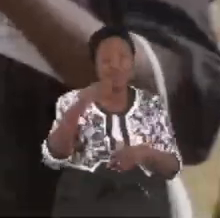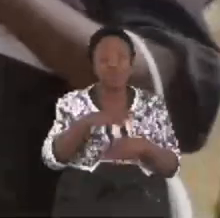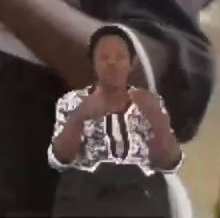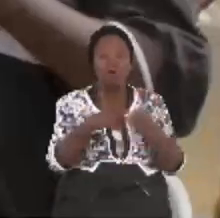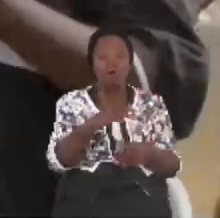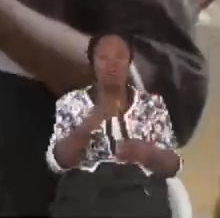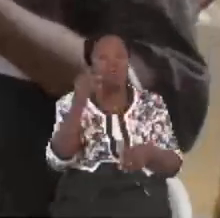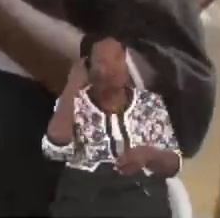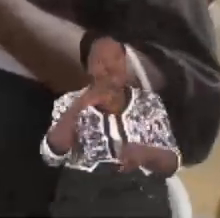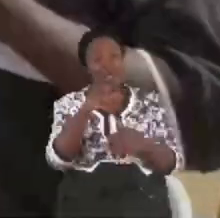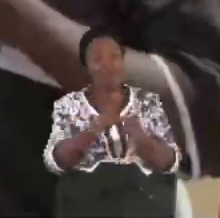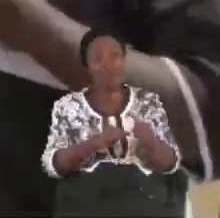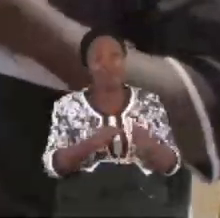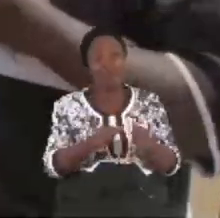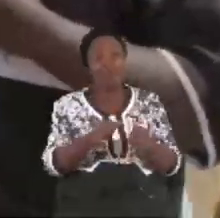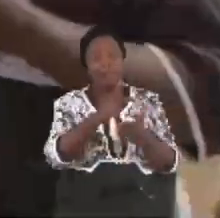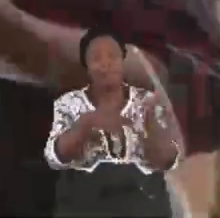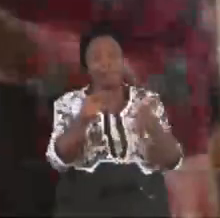de tout ce dont tu as besoin.